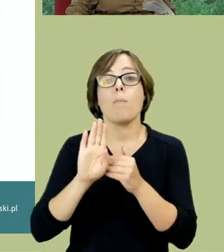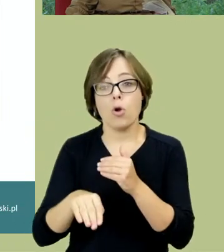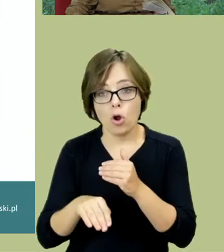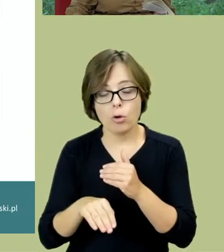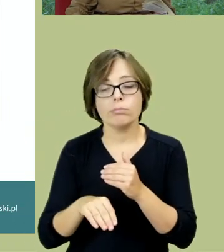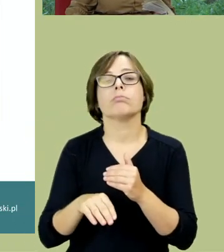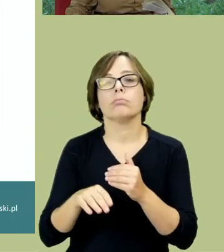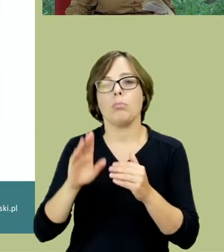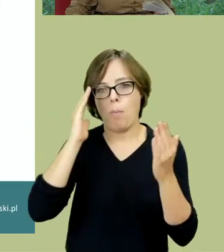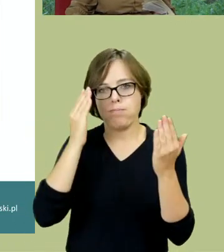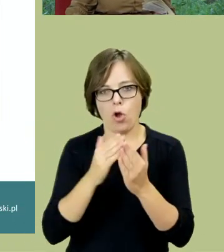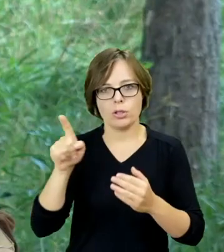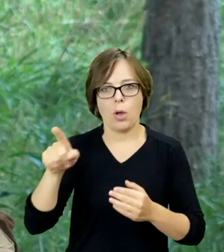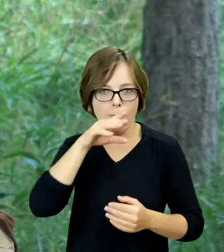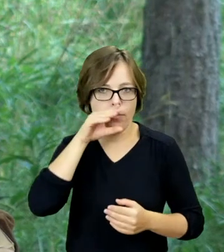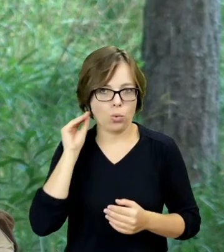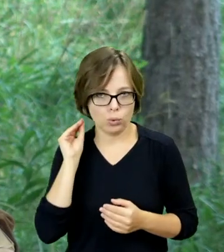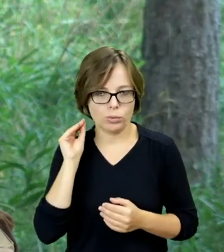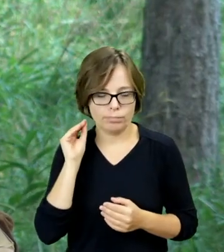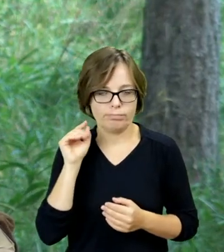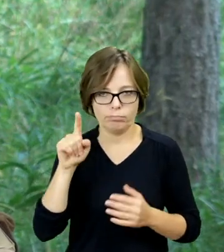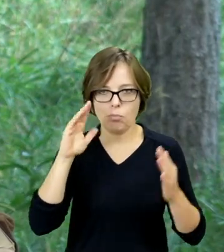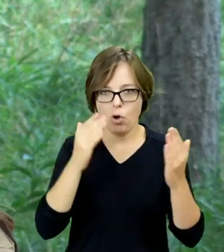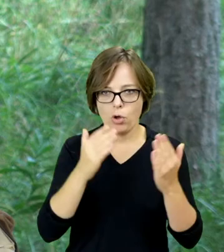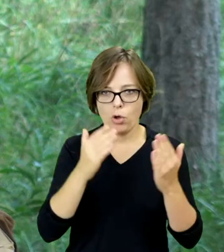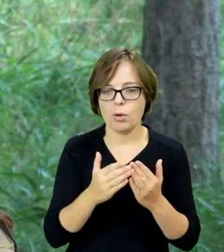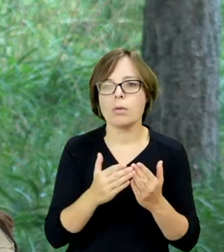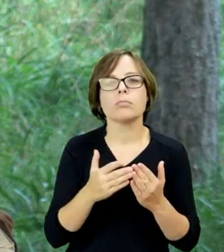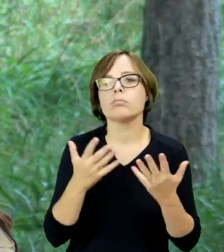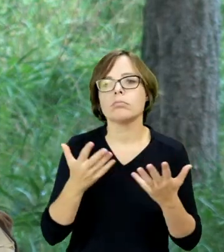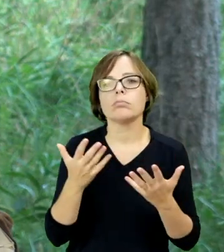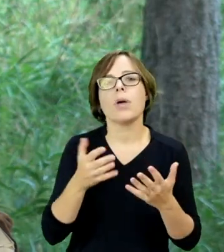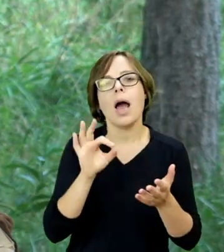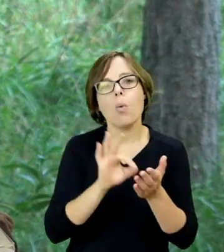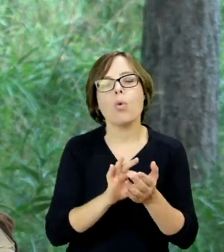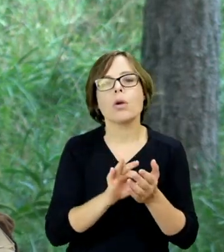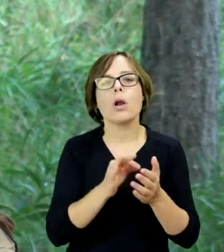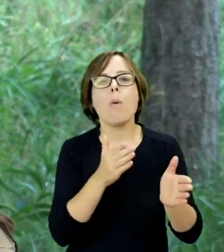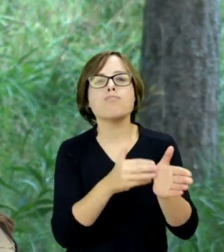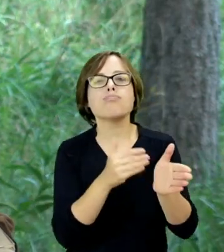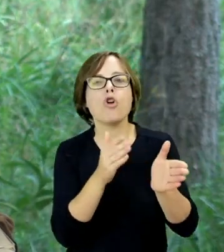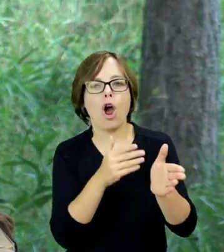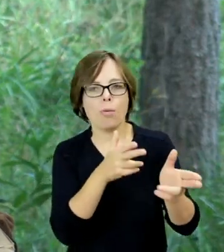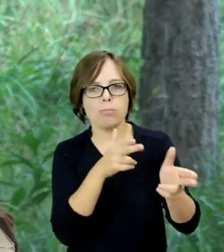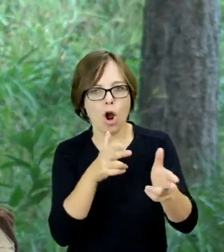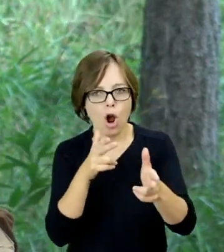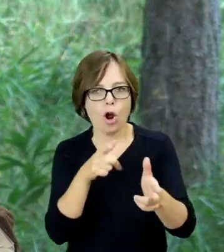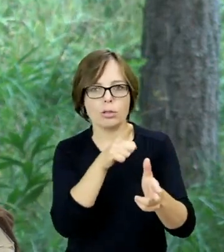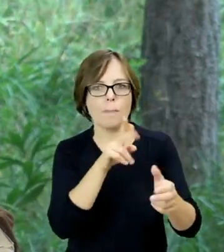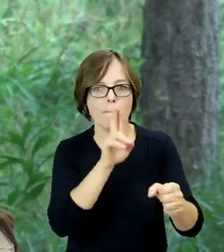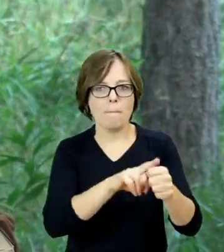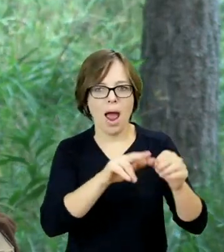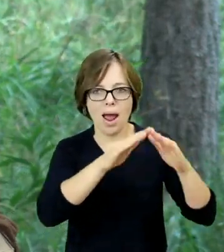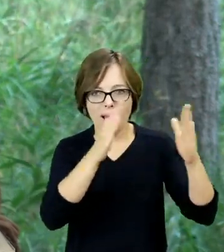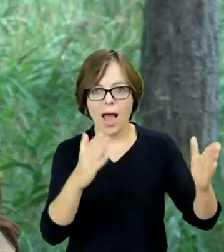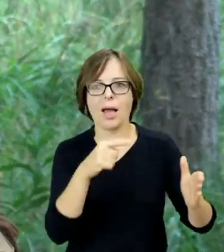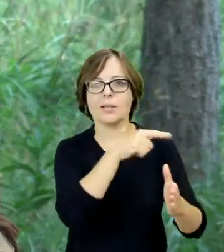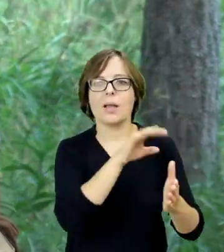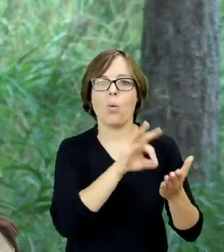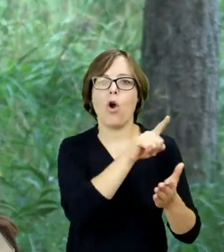Piłsudskiego. Poznała go przy magazynie broni, który nadzorowała. No i o